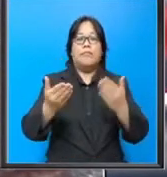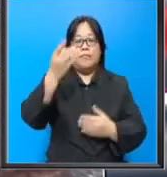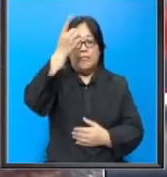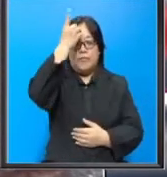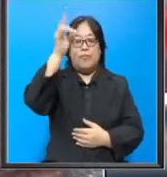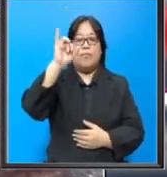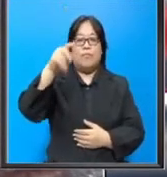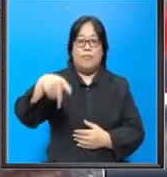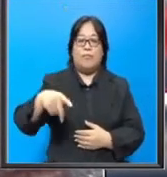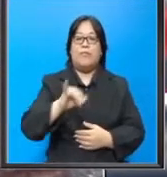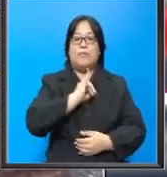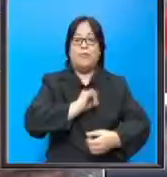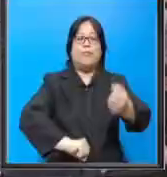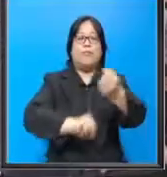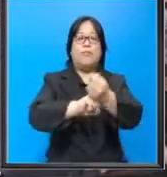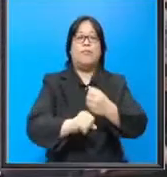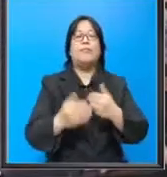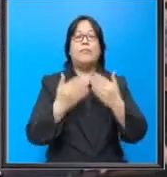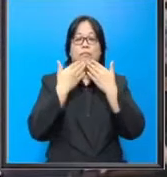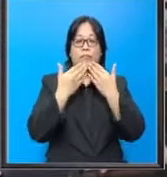fungsi saya menyokong cerai